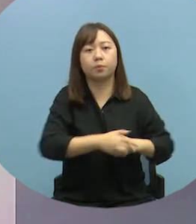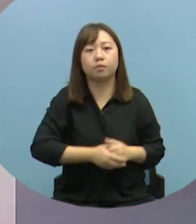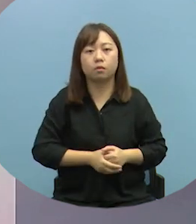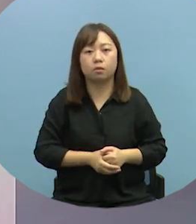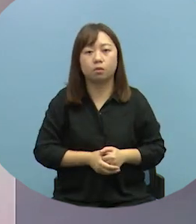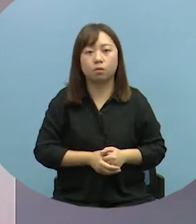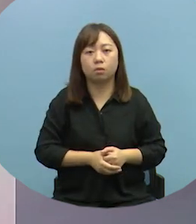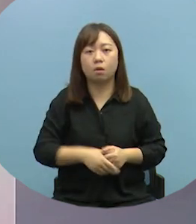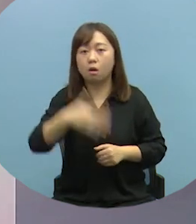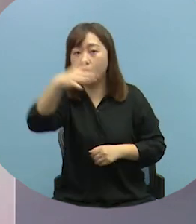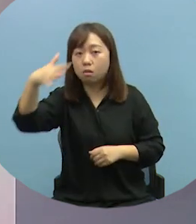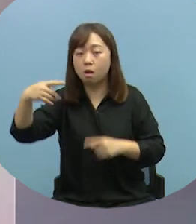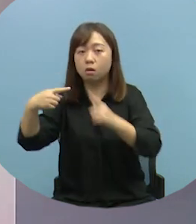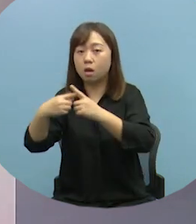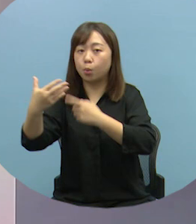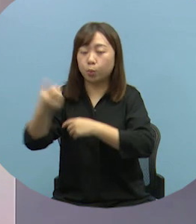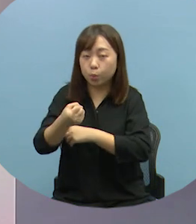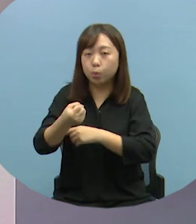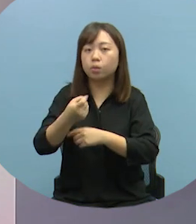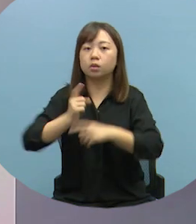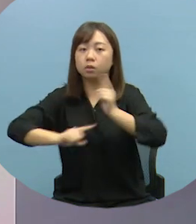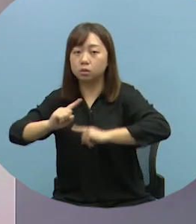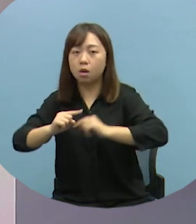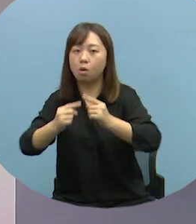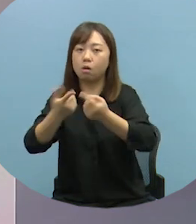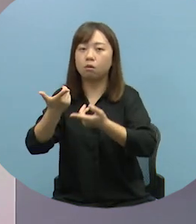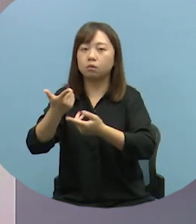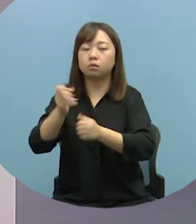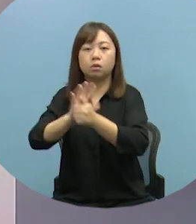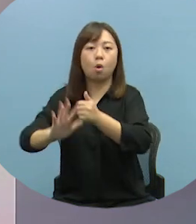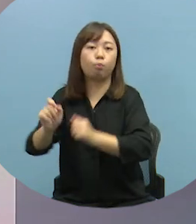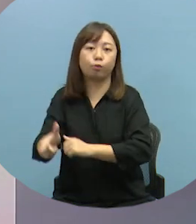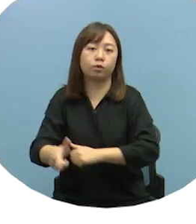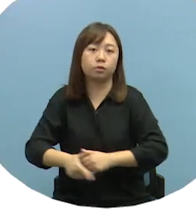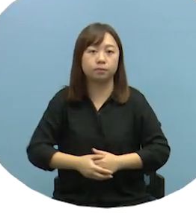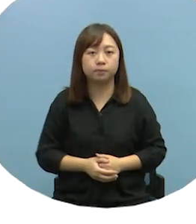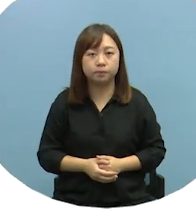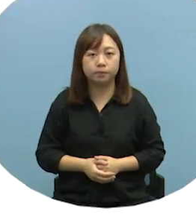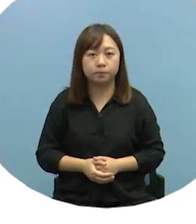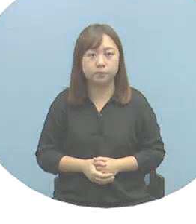絕大多數市民的人權和自由絲毫不受影響。